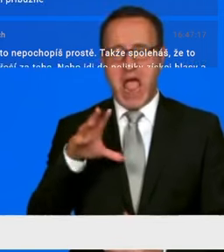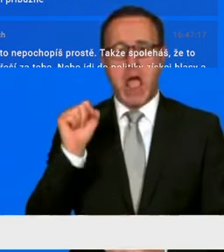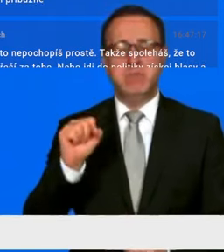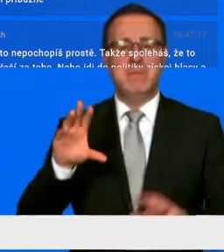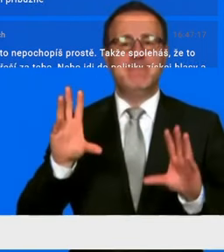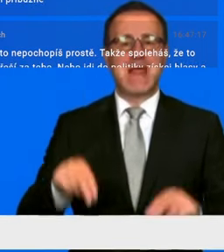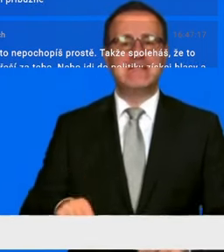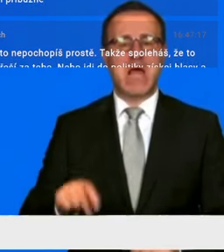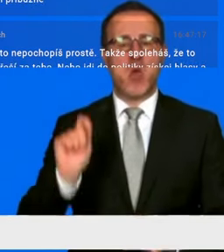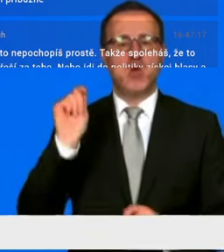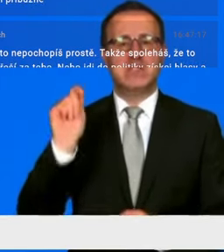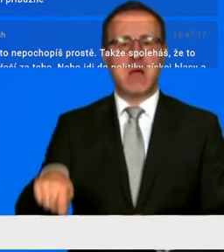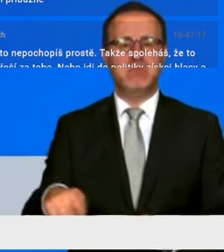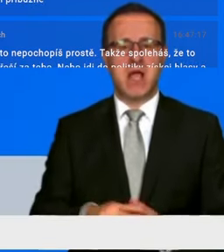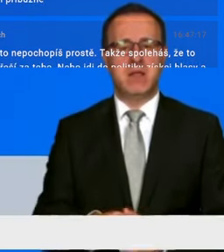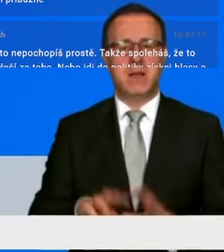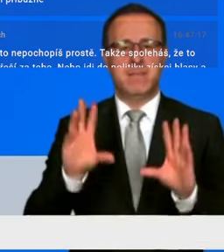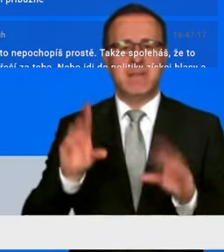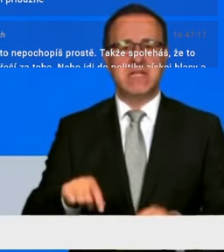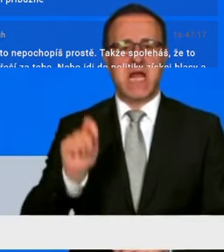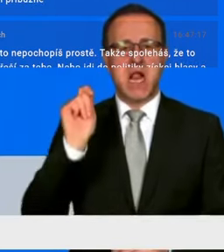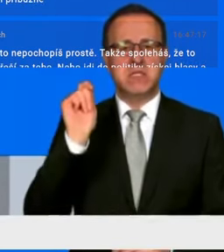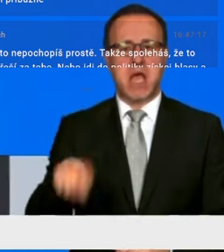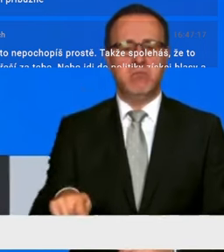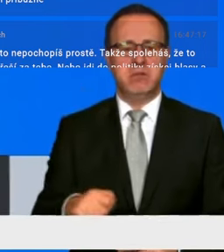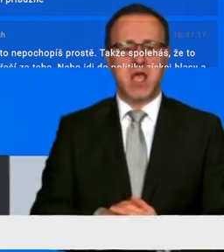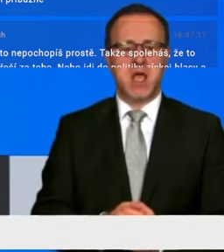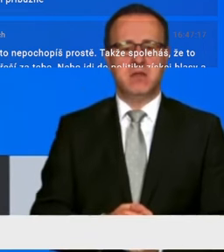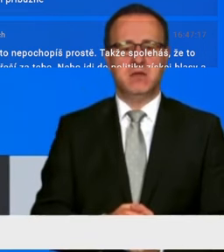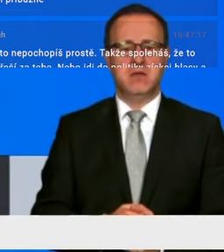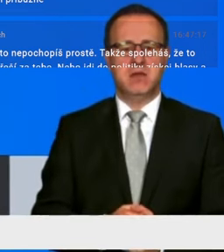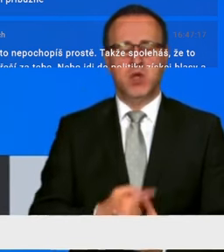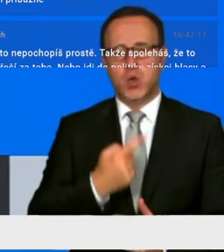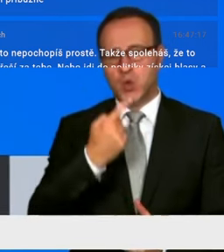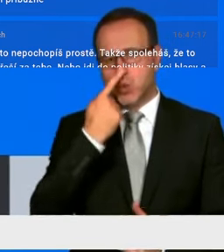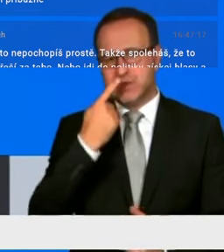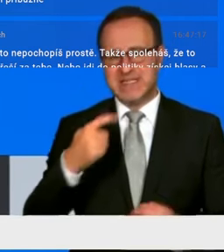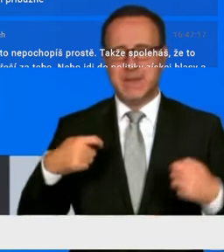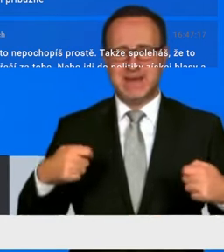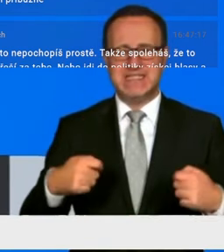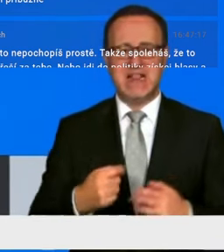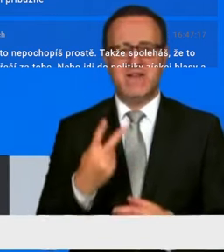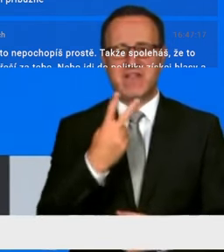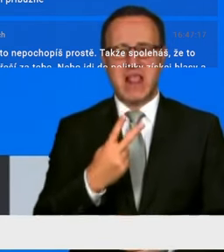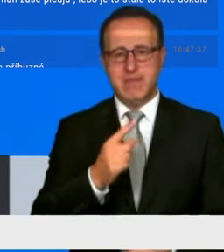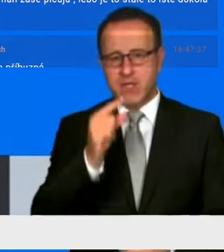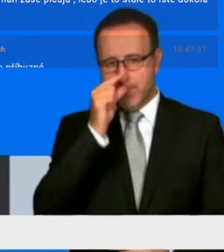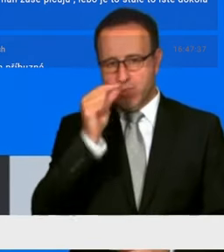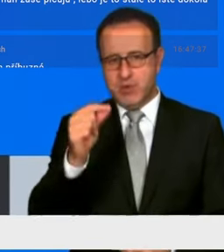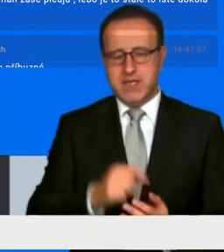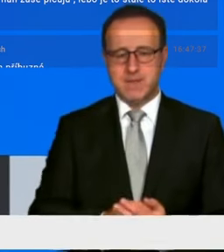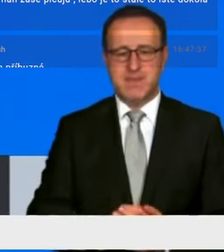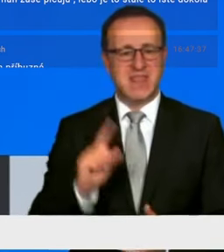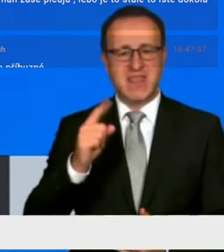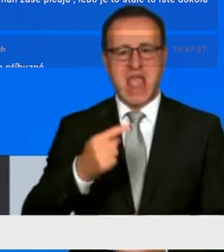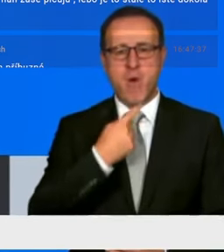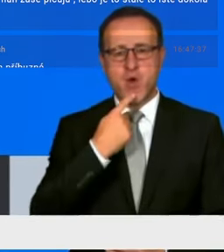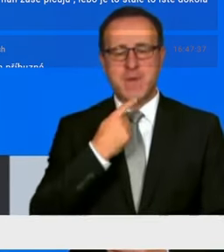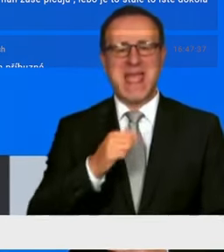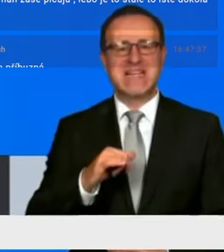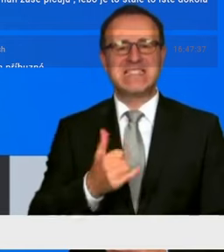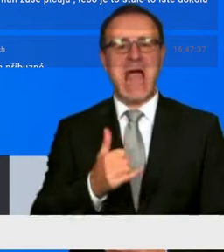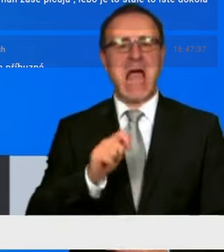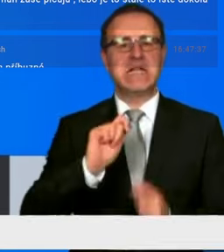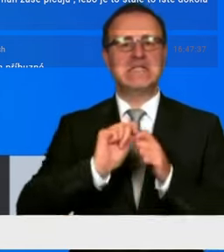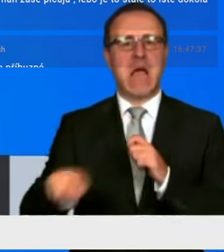zabíjať aby prestal zabíjať eh ruský prezident Vladimír Putin nehovorme o sa